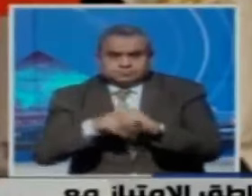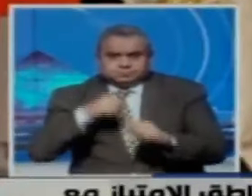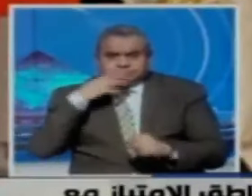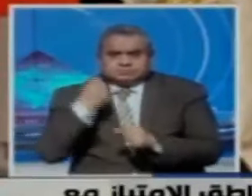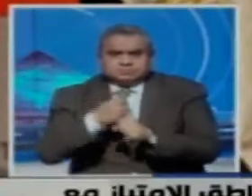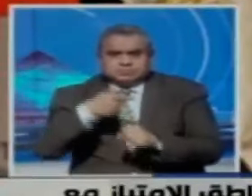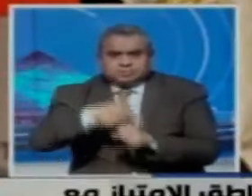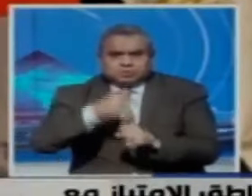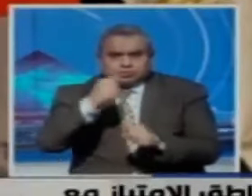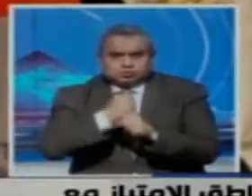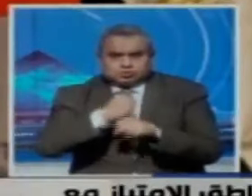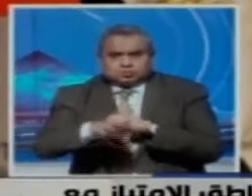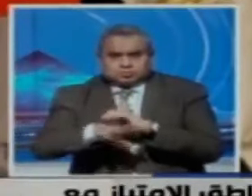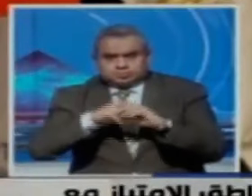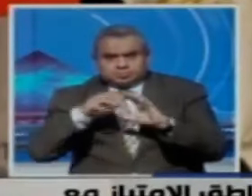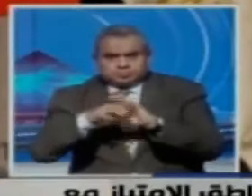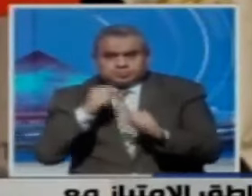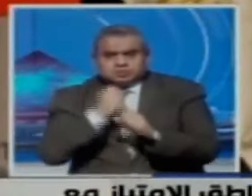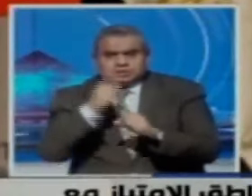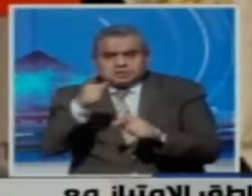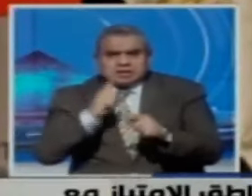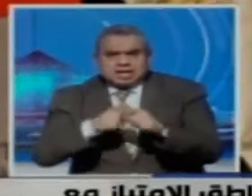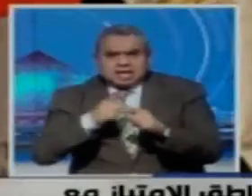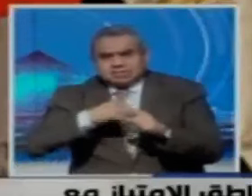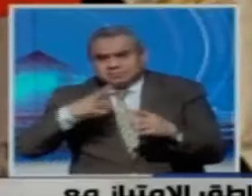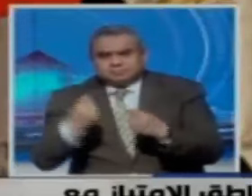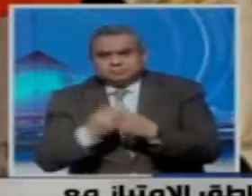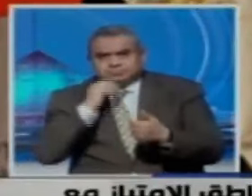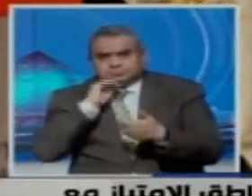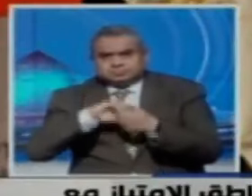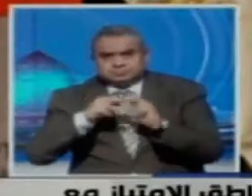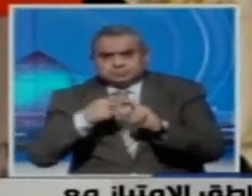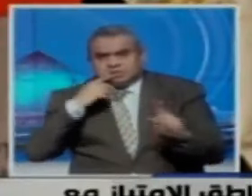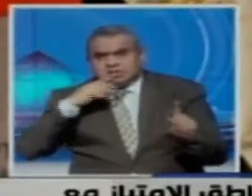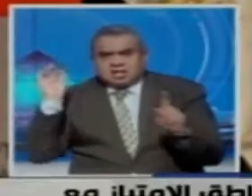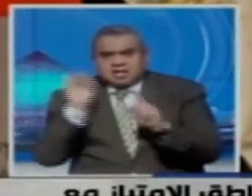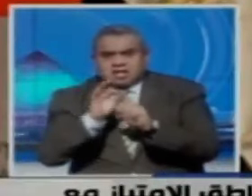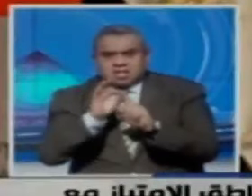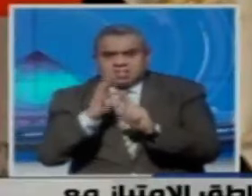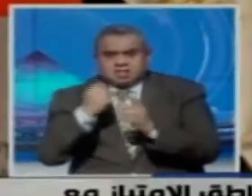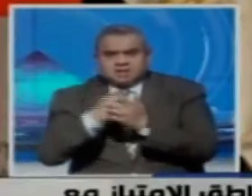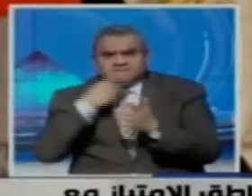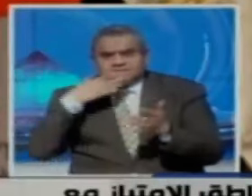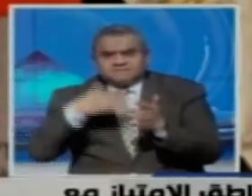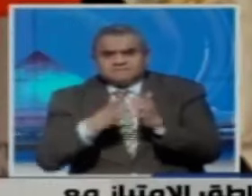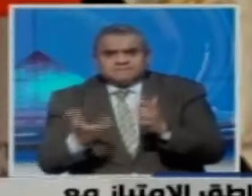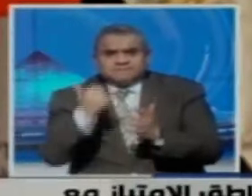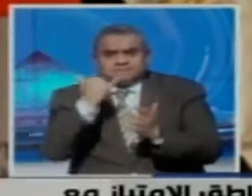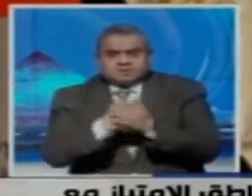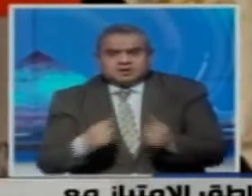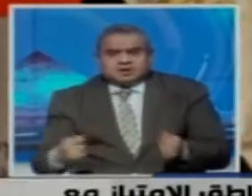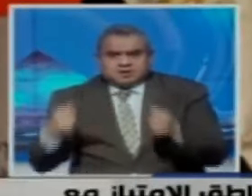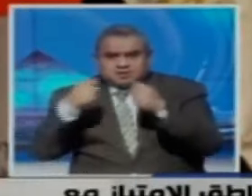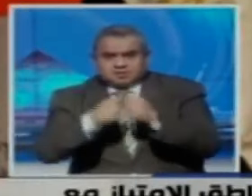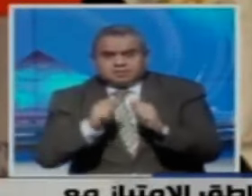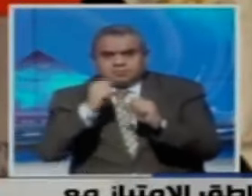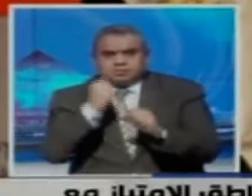التعدينية وتنمية قطاع التعدين بهدف الوصول للقيمة المضافة